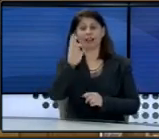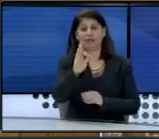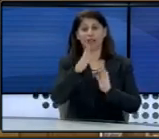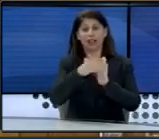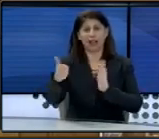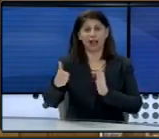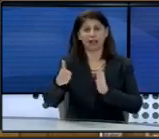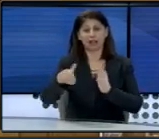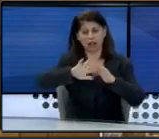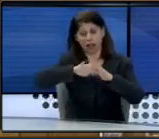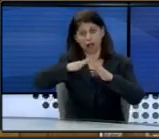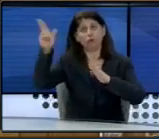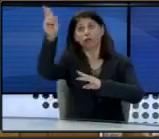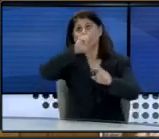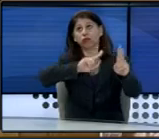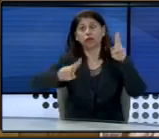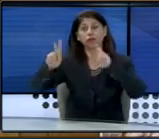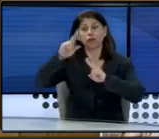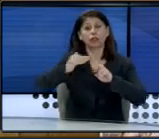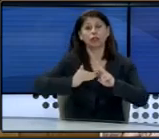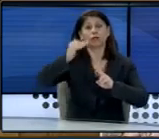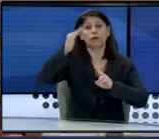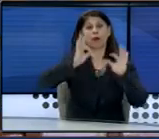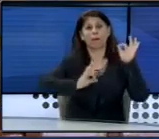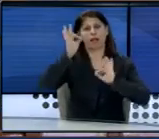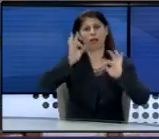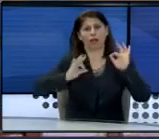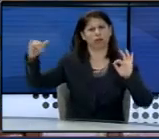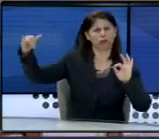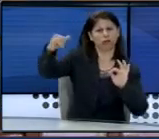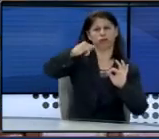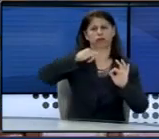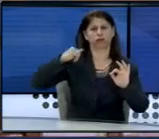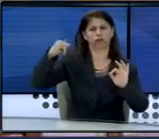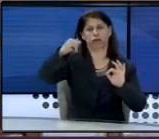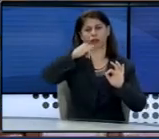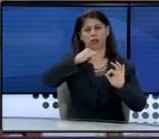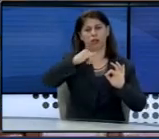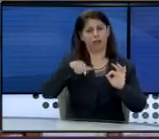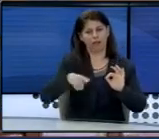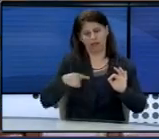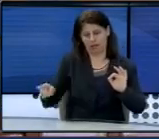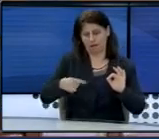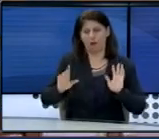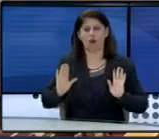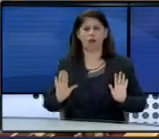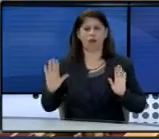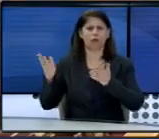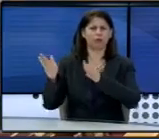επιχειρούν πάνω από τον αέριο χώρο της Βόρειας Μακεδονίας. Αυτή είναι η διαφορά μας.